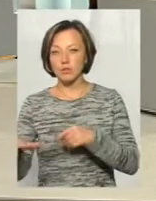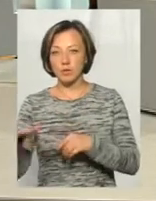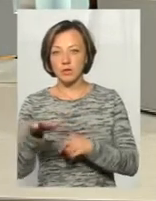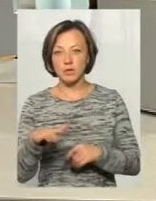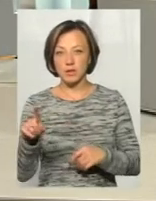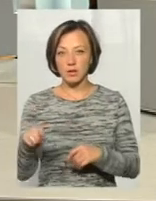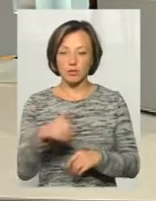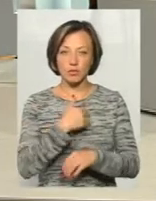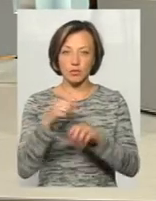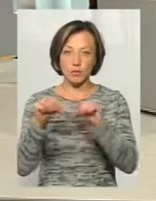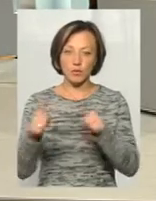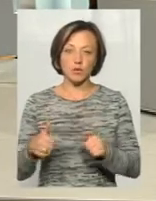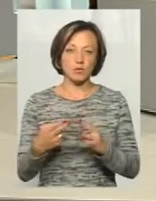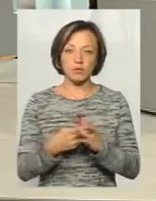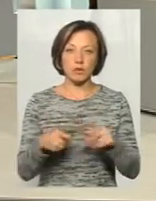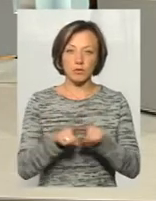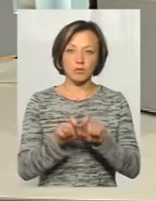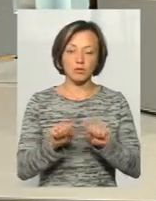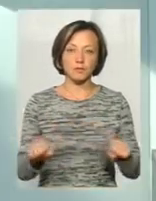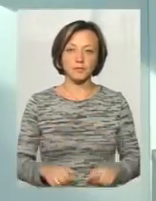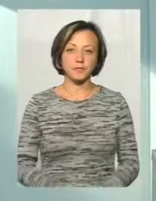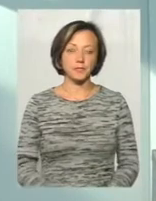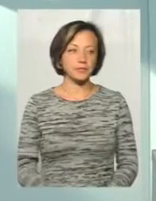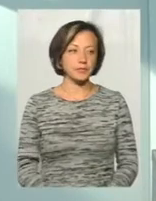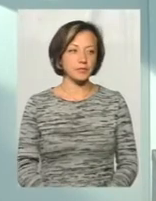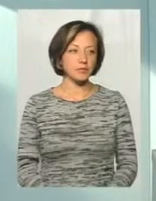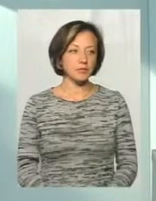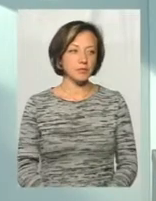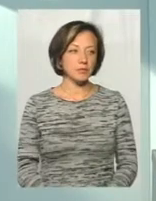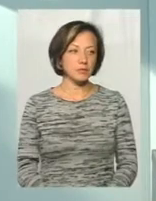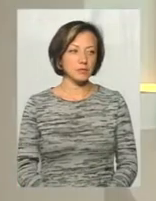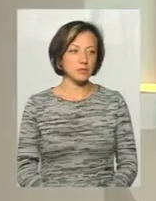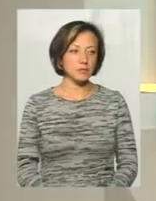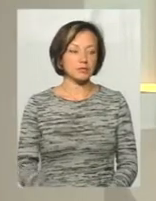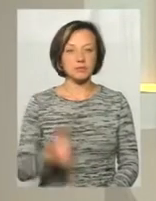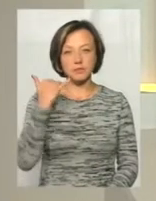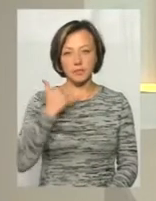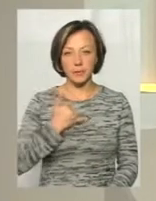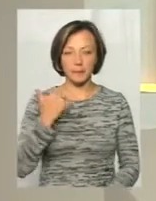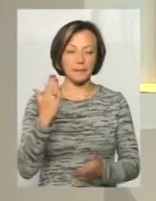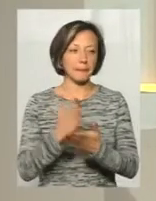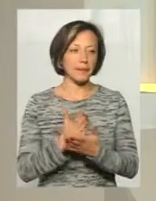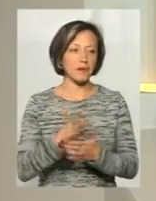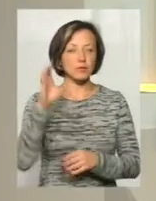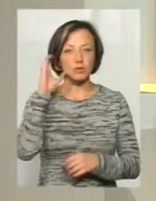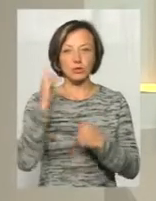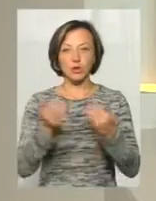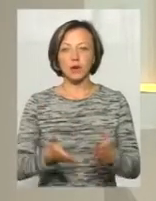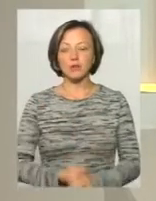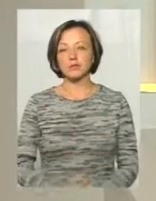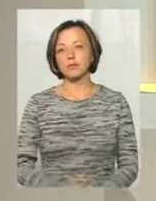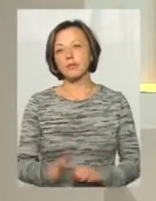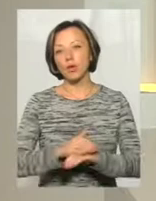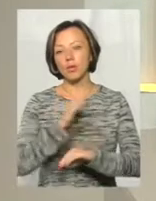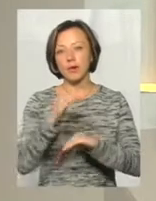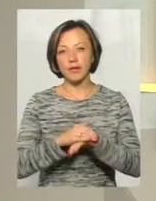і там ще оформляє субсидію. Тобто такого це поза законом. Дякую. У нас на зв'язку є ще один глядач. Давайте почуємо його питання. Добрий